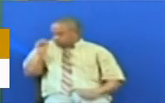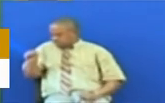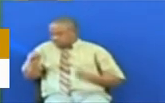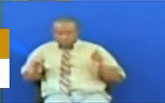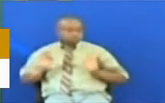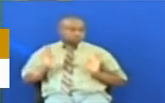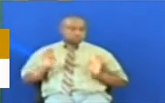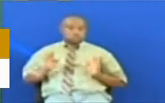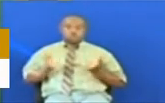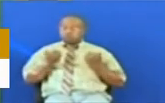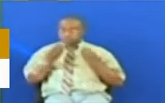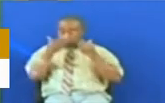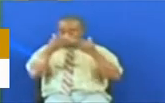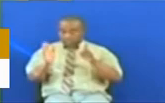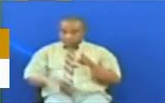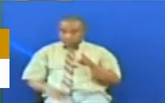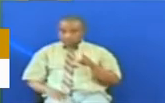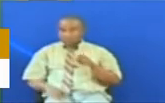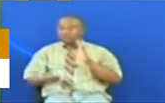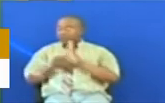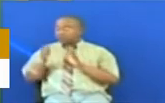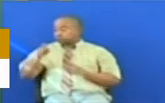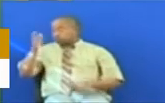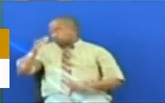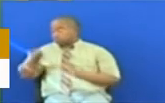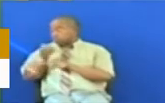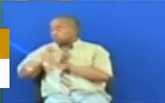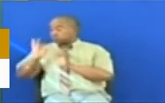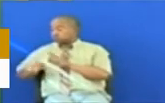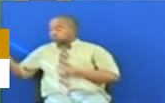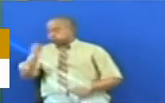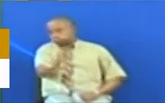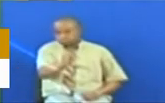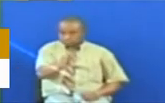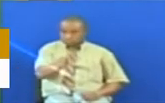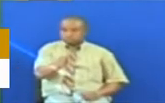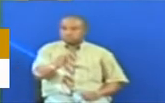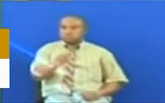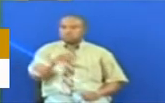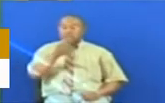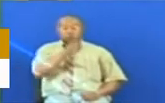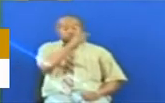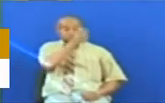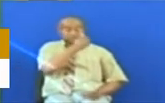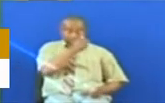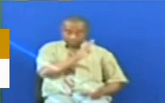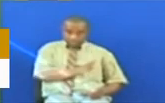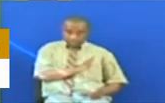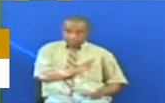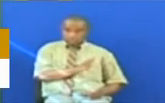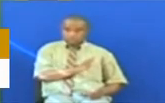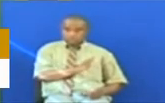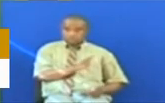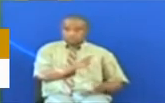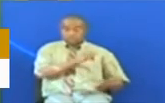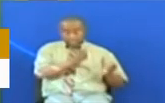tunaweza tukaacha wazi ili akiwa Mzanzibari mwenye taaluma nzuri awe DG, akiwa Mtanzania bara mwenye taaluma nzuri awe